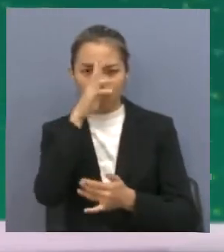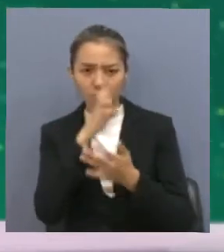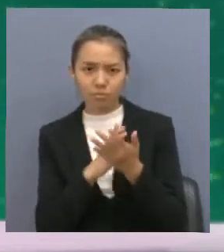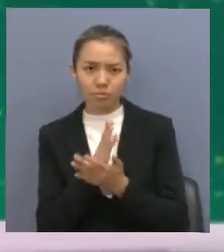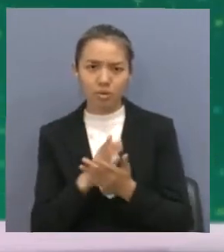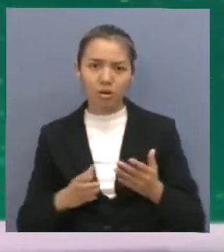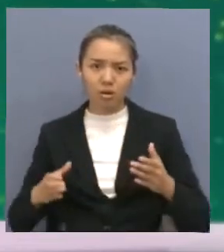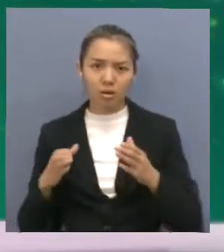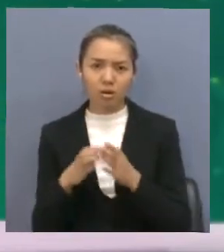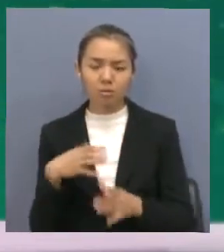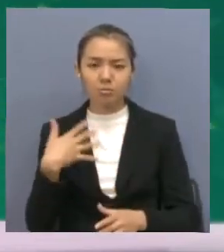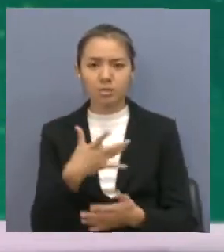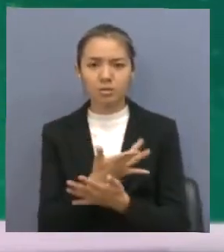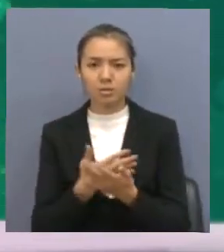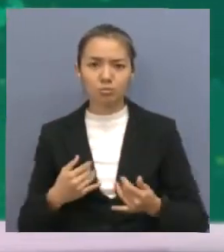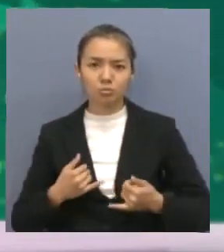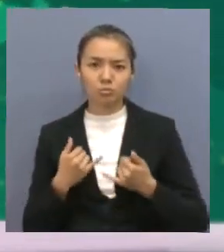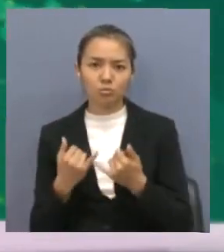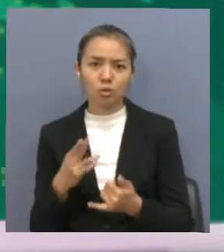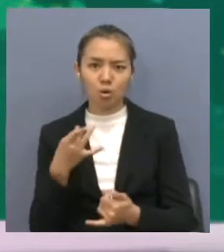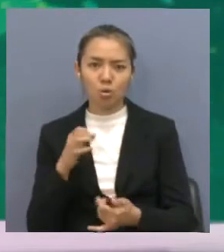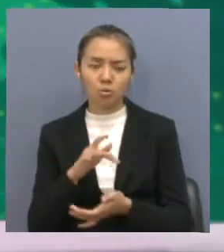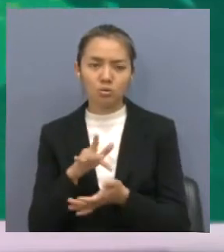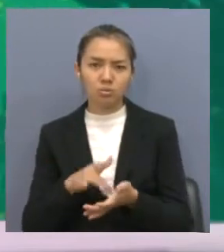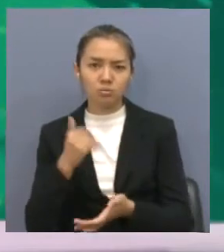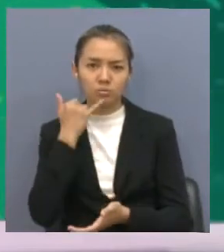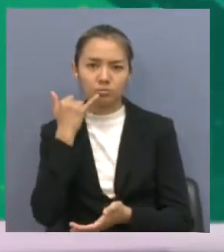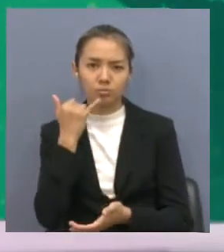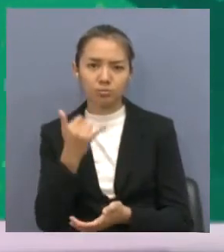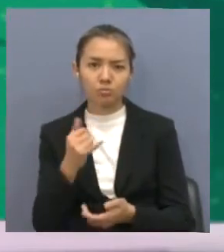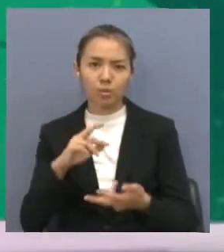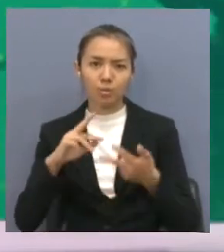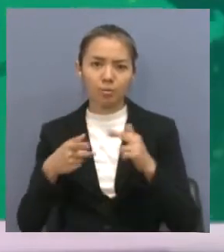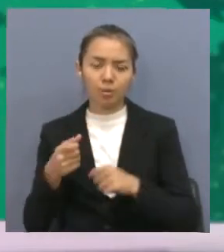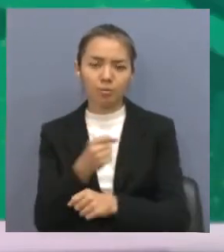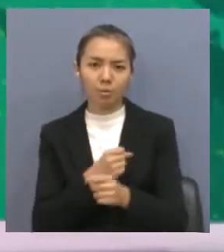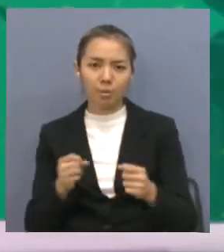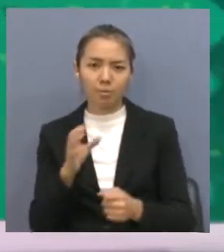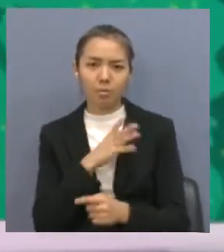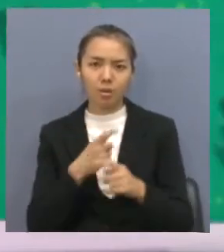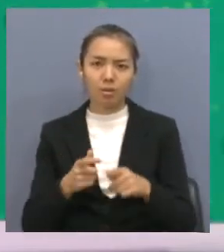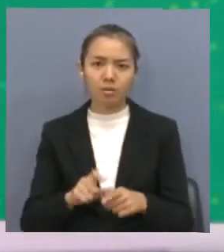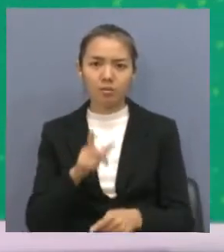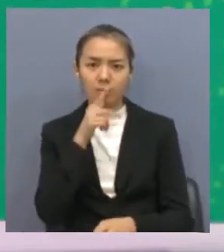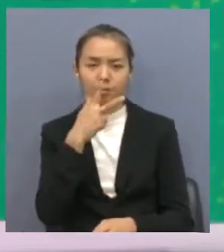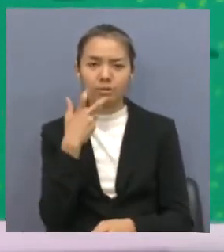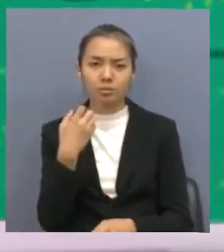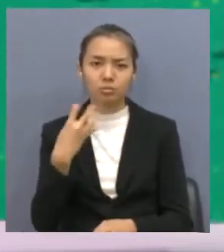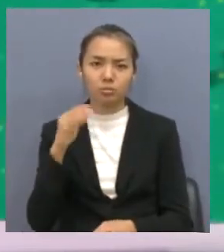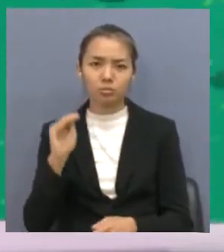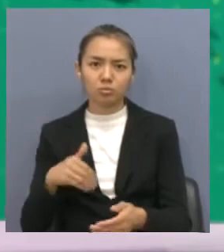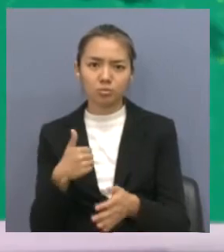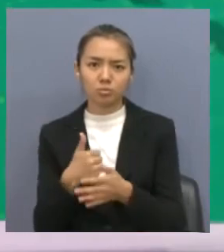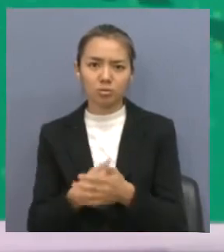мемлекеттік корпорациясының 50-ге жуық қызметкері кол орталықтың операторы қызметіне ауысты. Осы уақыт ішінде олар 340 мыңнан